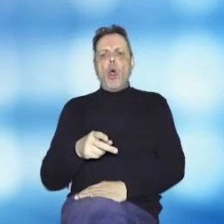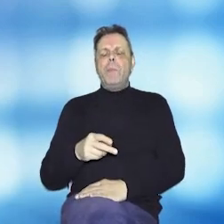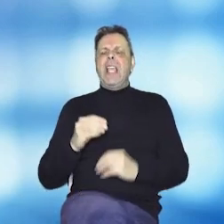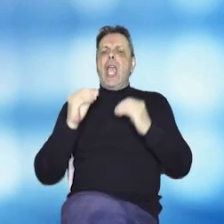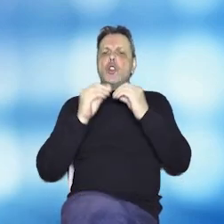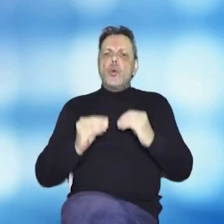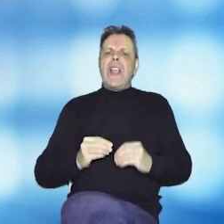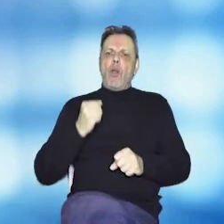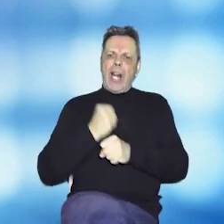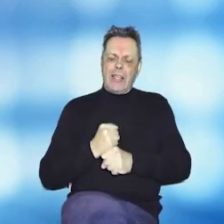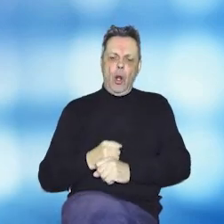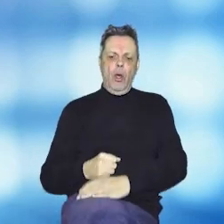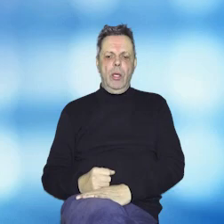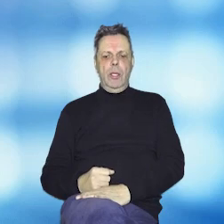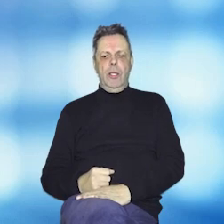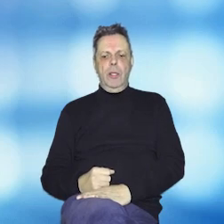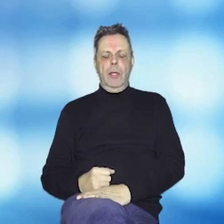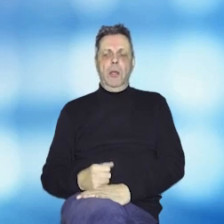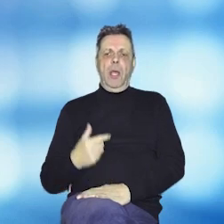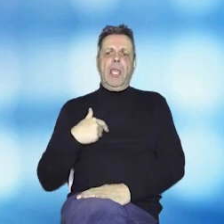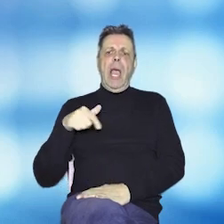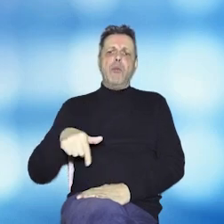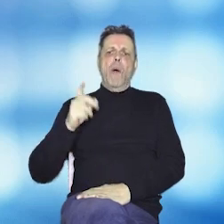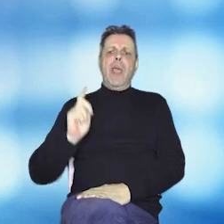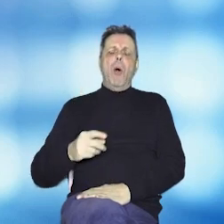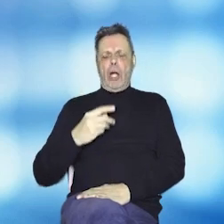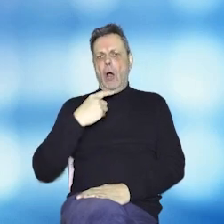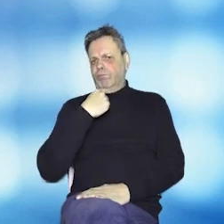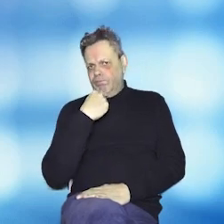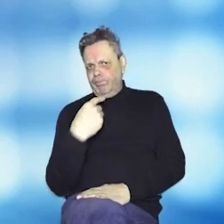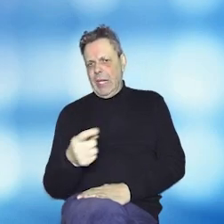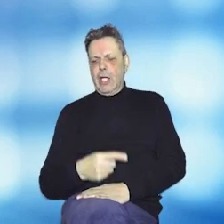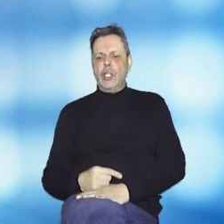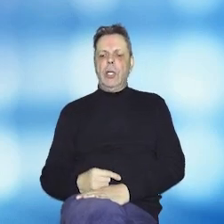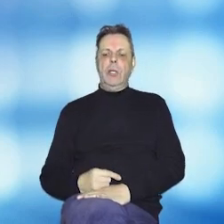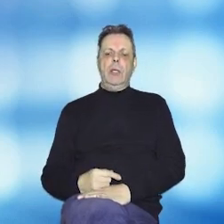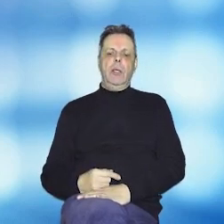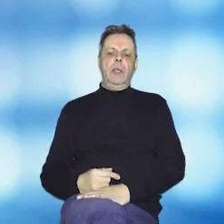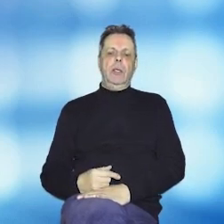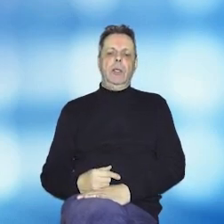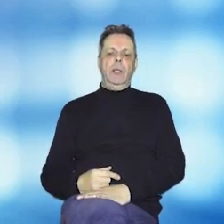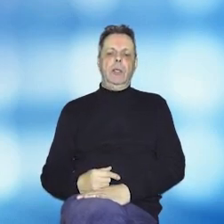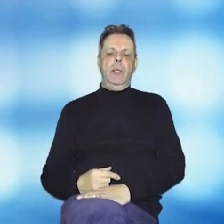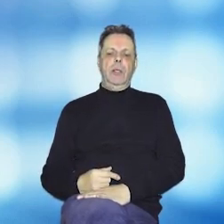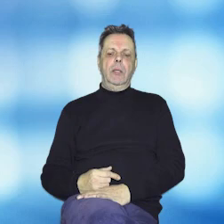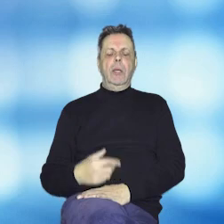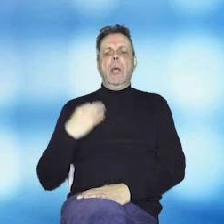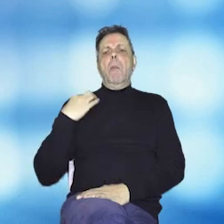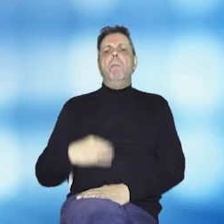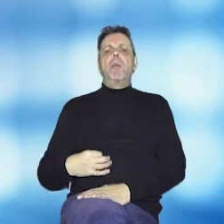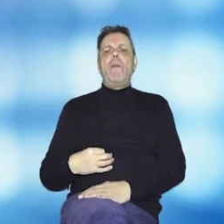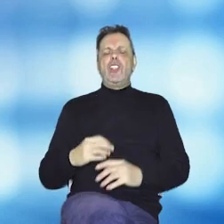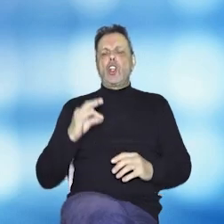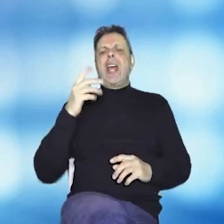se sustavno radilo. Ja bi ovdje moral spomenuti mojeg učitelja, to je bio